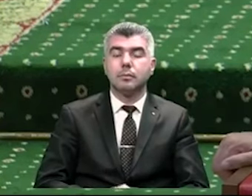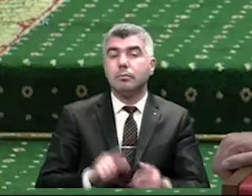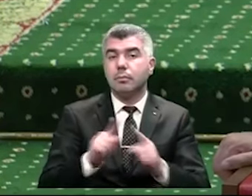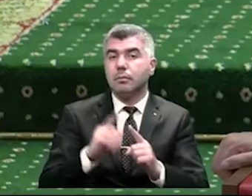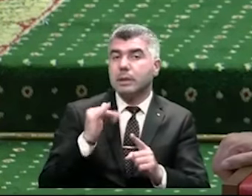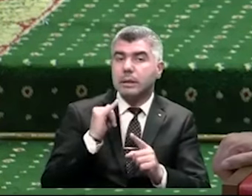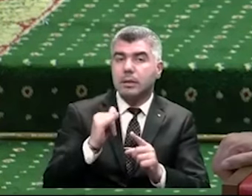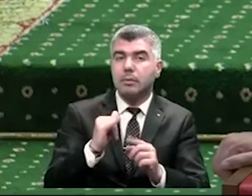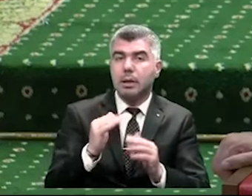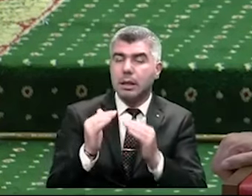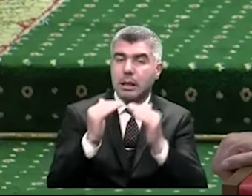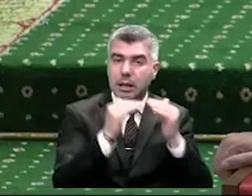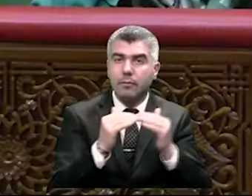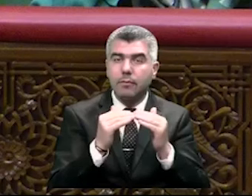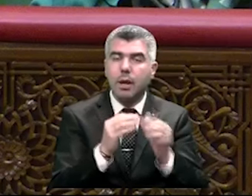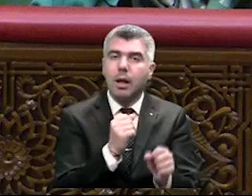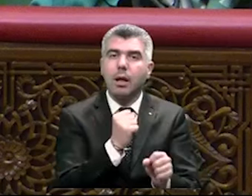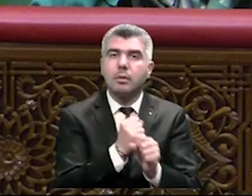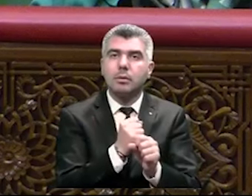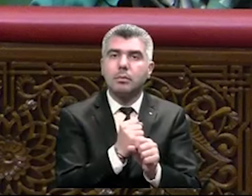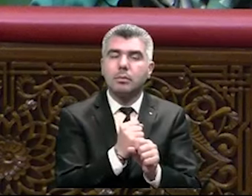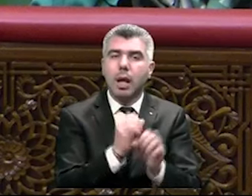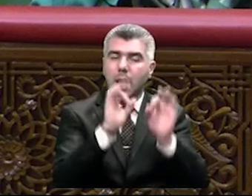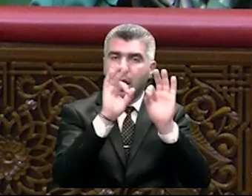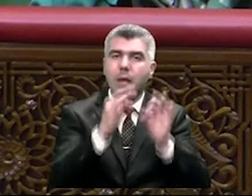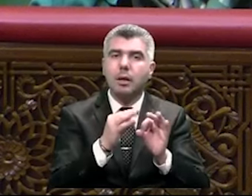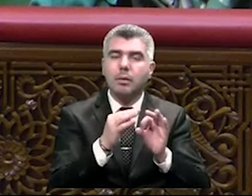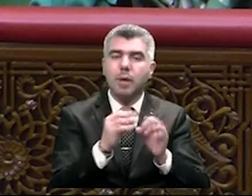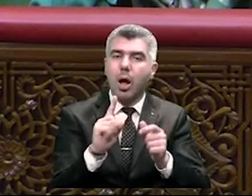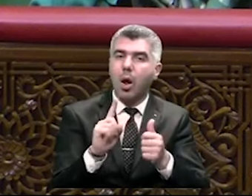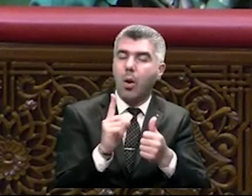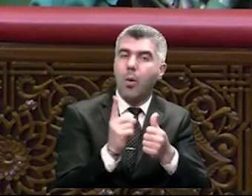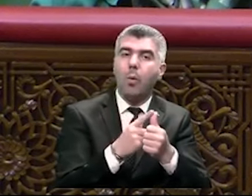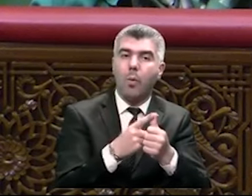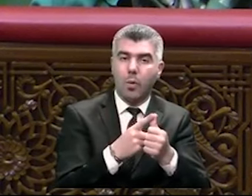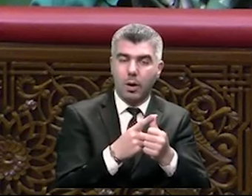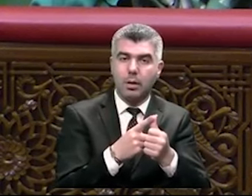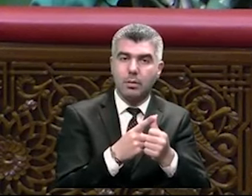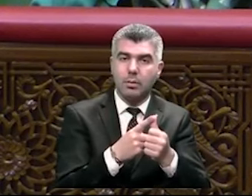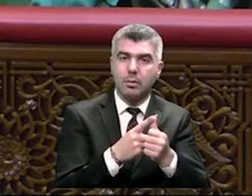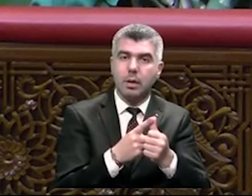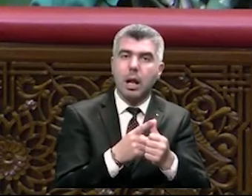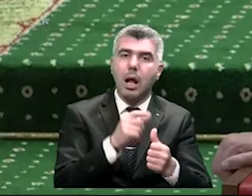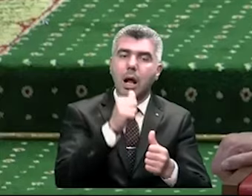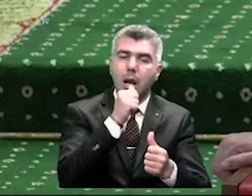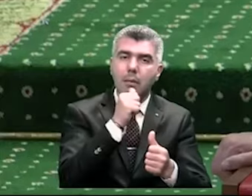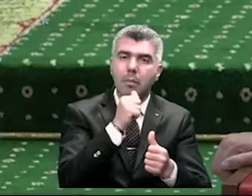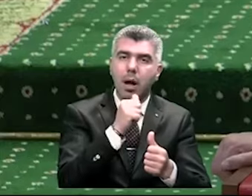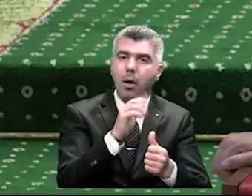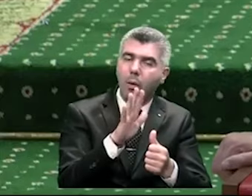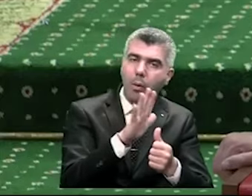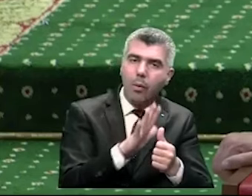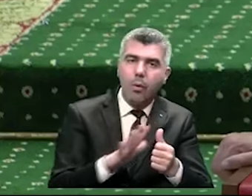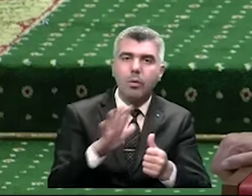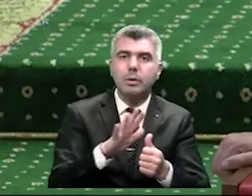هذه العداله المجاليه اشتغلنا على عديد من الامور النقطه الاولى وهو ضمان الماء سالح الشرب بالنسبه